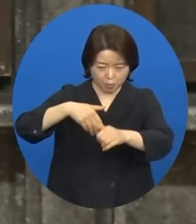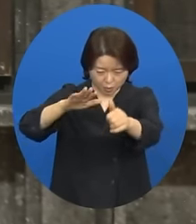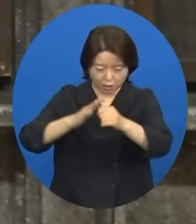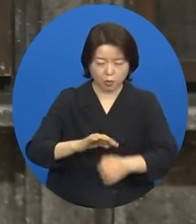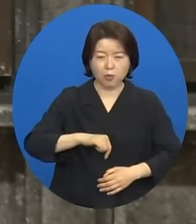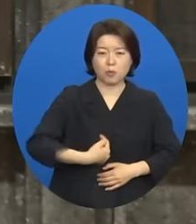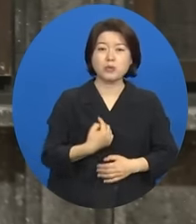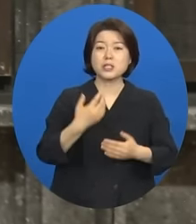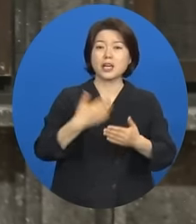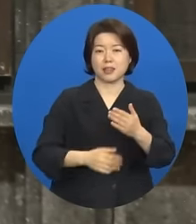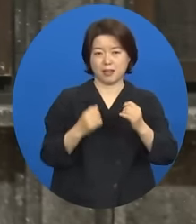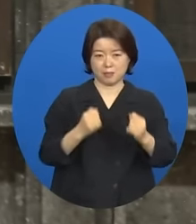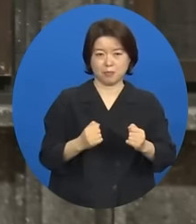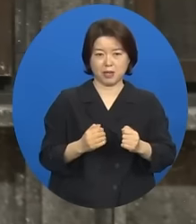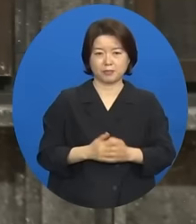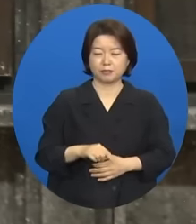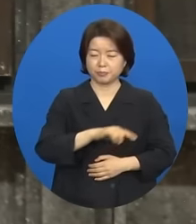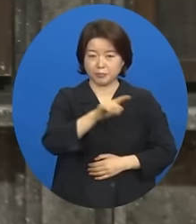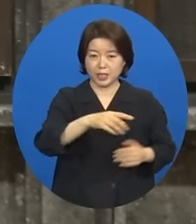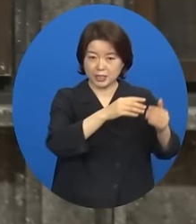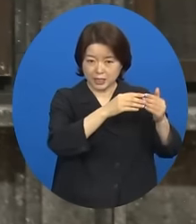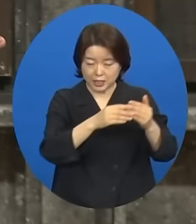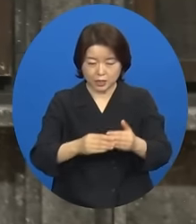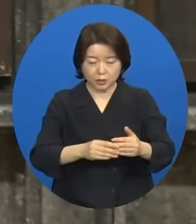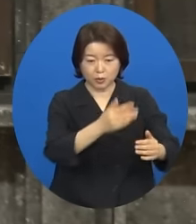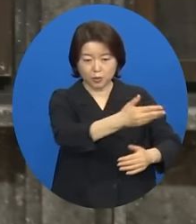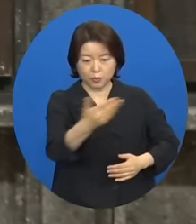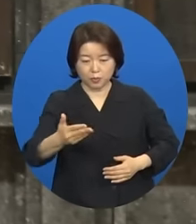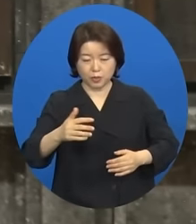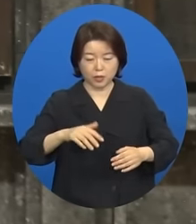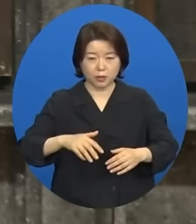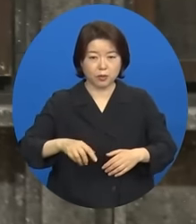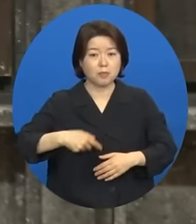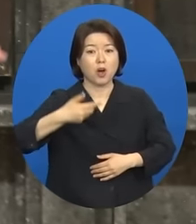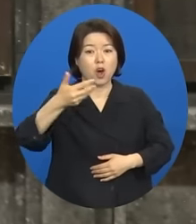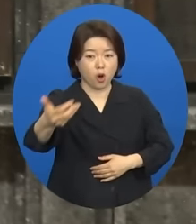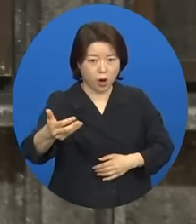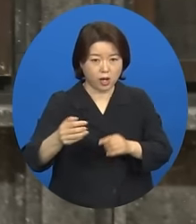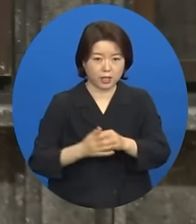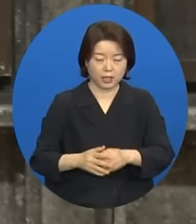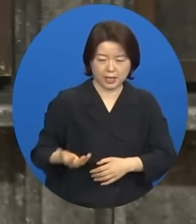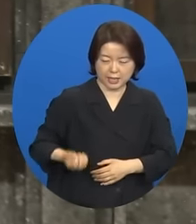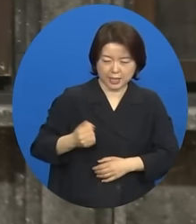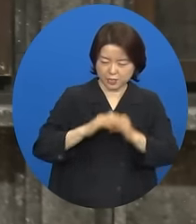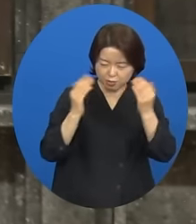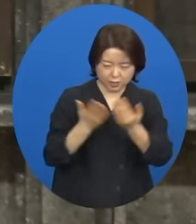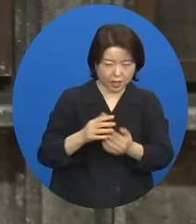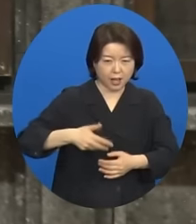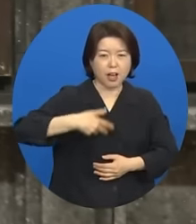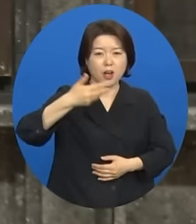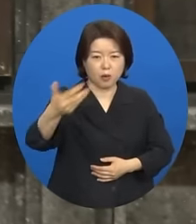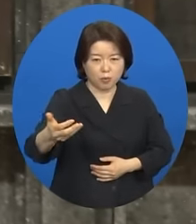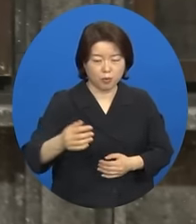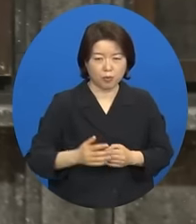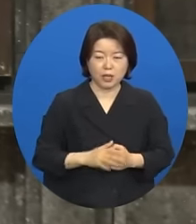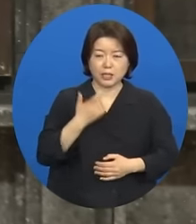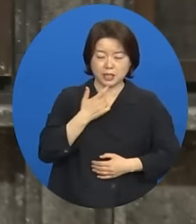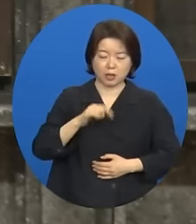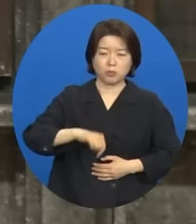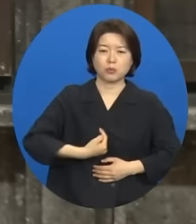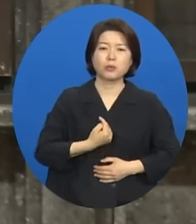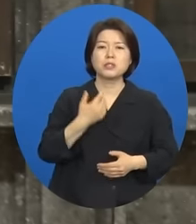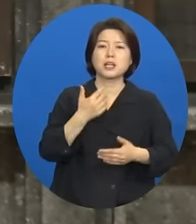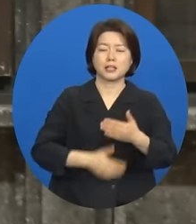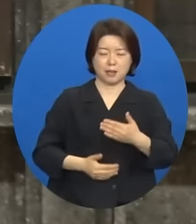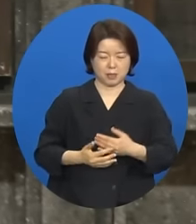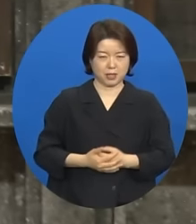오늘 23절입니다. 그들을 인도하여 시내를 건너가게 하고 그의 소유도 건너가게 하고 야곱은 홀로 남았다.